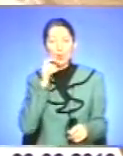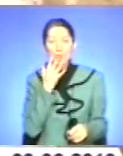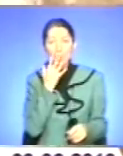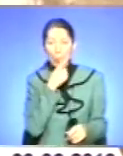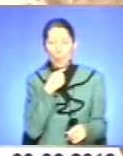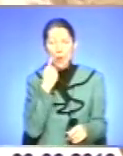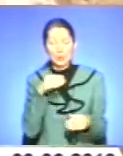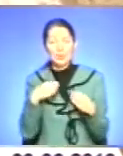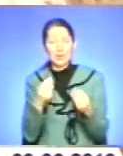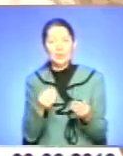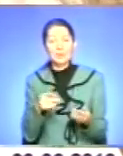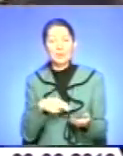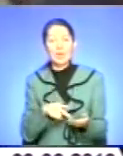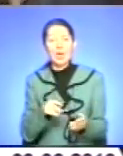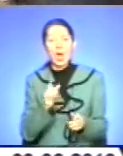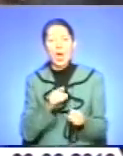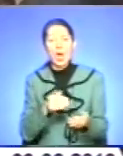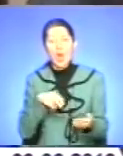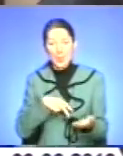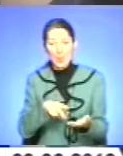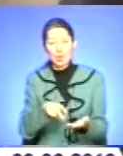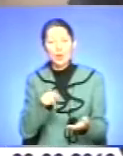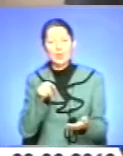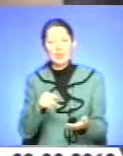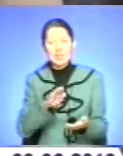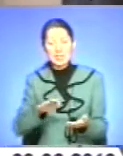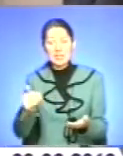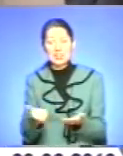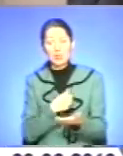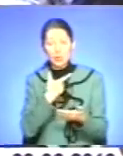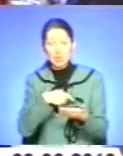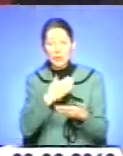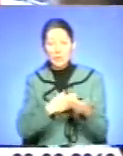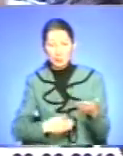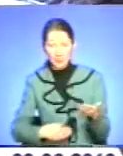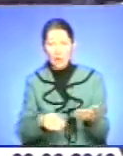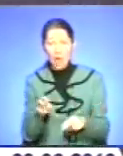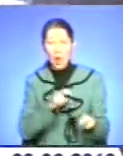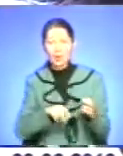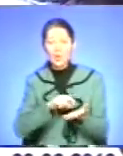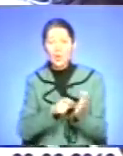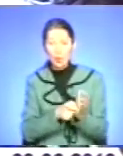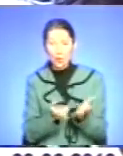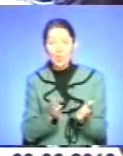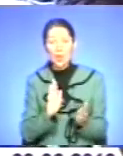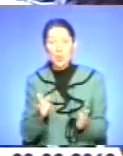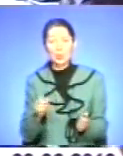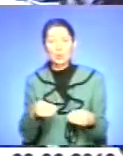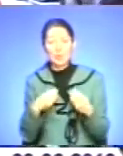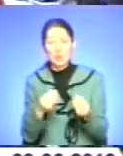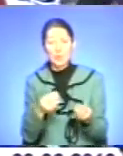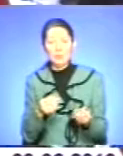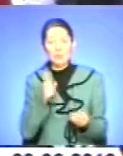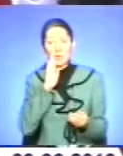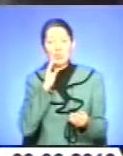пункт, випускники знаходять себе у списках і шукають аудиторію, де здаватимуть тести. Яна Васько з Остап'я під Волочиського району, хоча